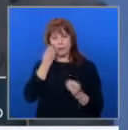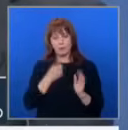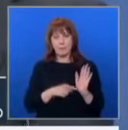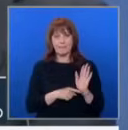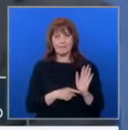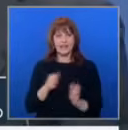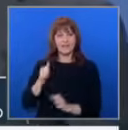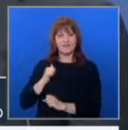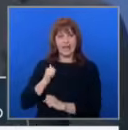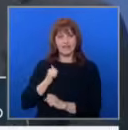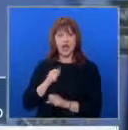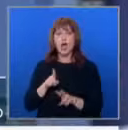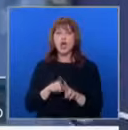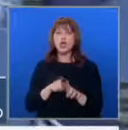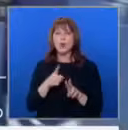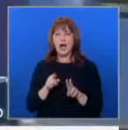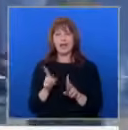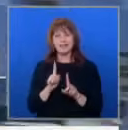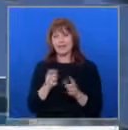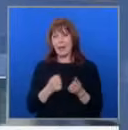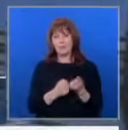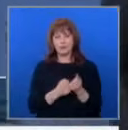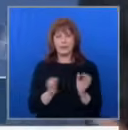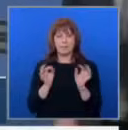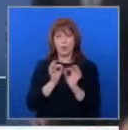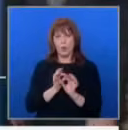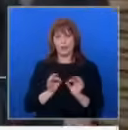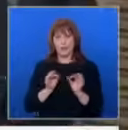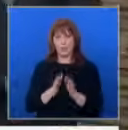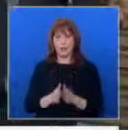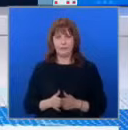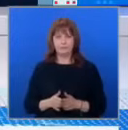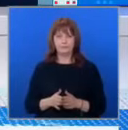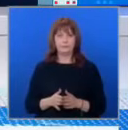в НАТО. Йоханис обаче не беше подкрепен от никоя страна.